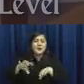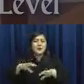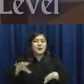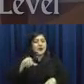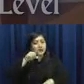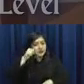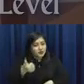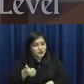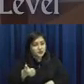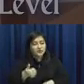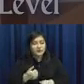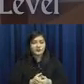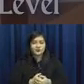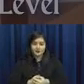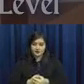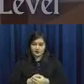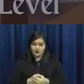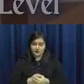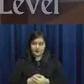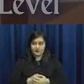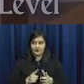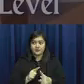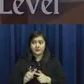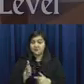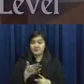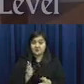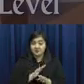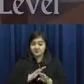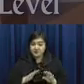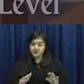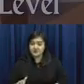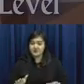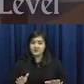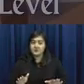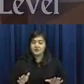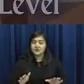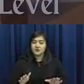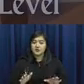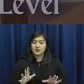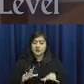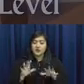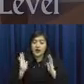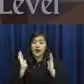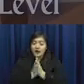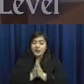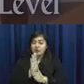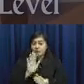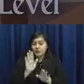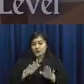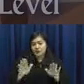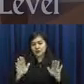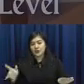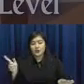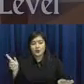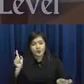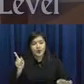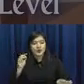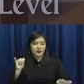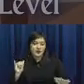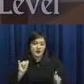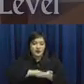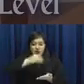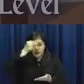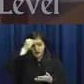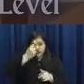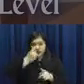nga ipe-fellowship, hindi mo nga kukumustahin kung ano na ang napakinggan ng anak mo nung buong maghapon ng Linggo. Eh. Uh-huh. Diretso